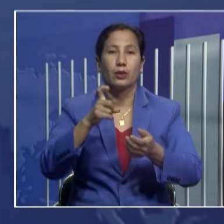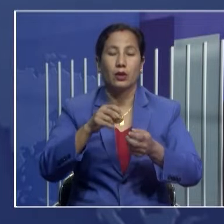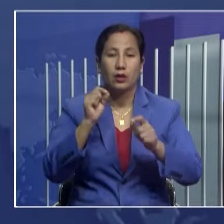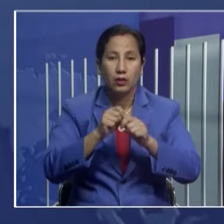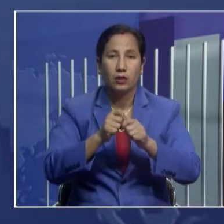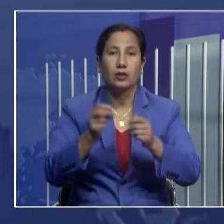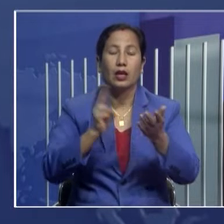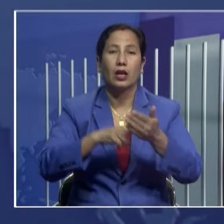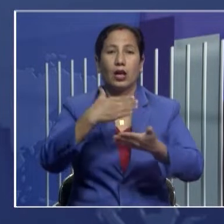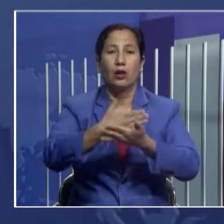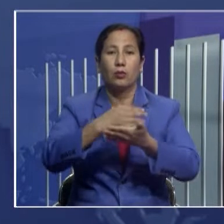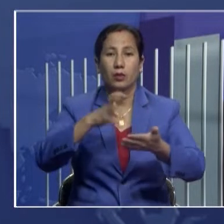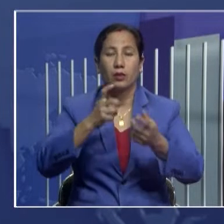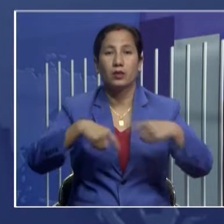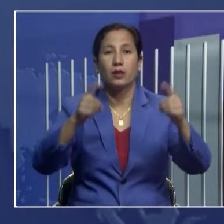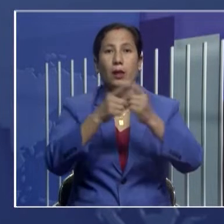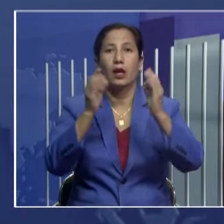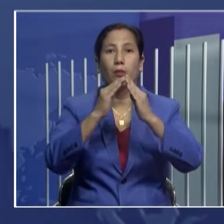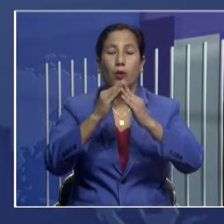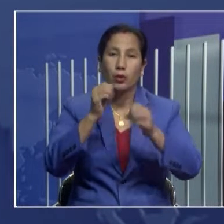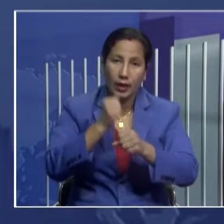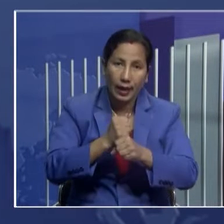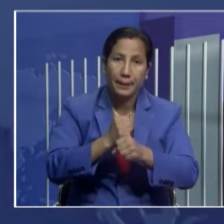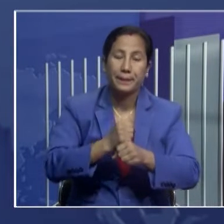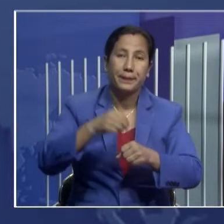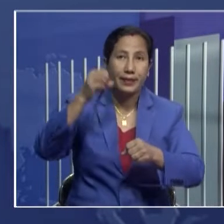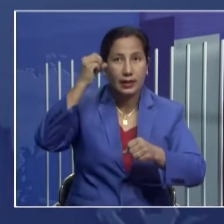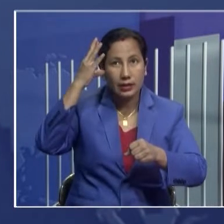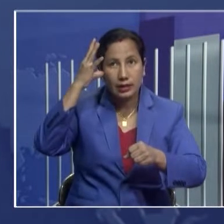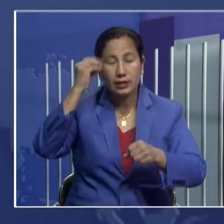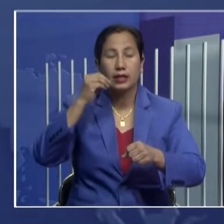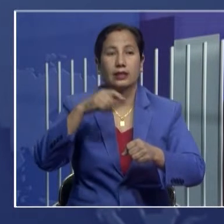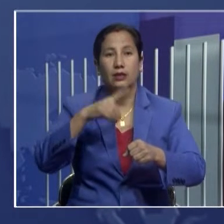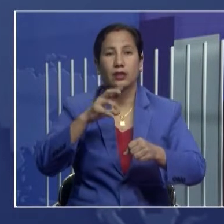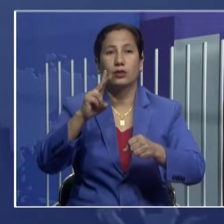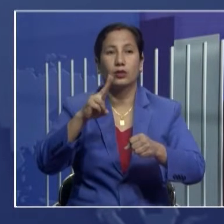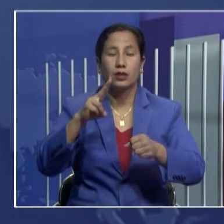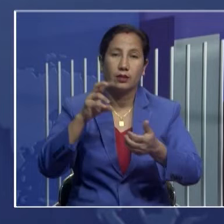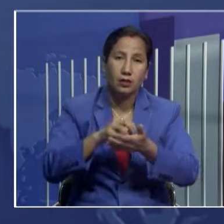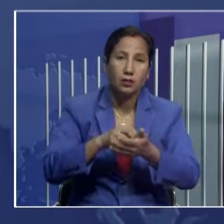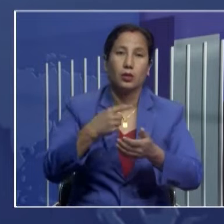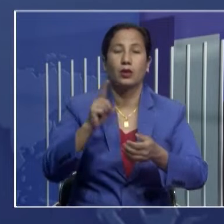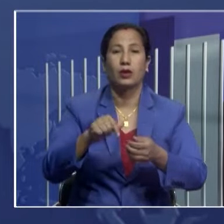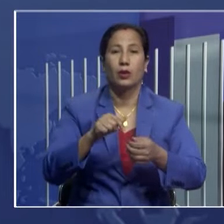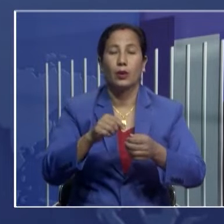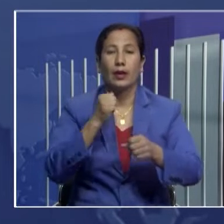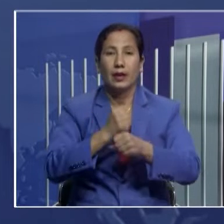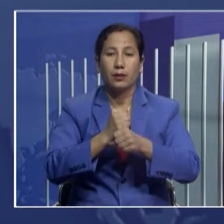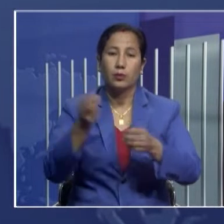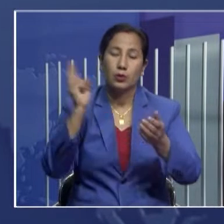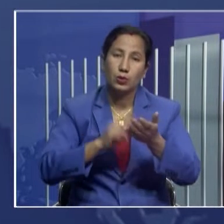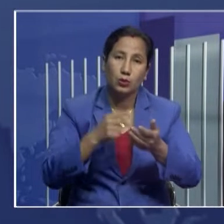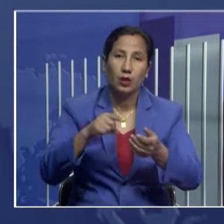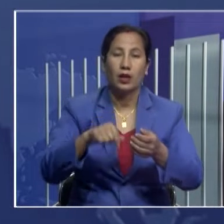हुन थालेको लुम्बिनी प्रदेशसभा भवनको काम दिन र रातमा गरी 2 भइरहेको छ। 2 काम हुन